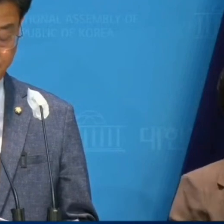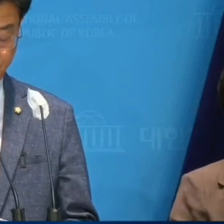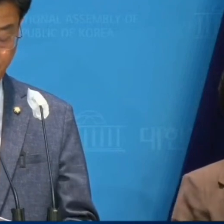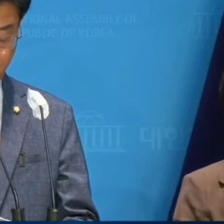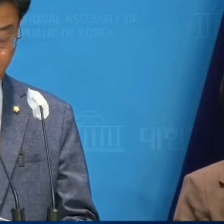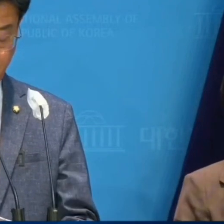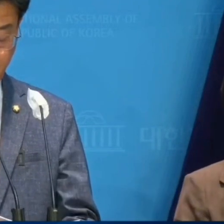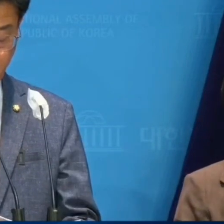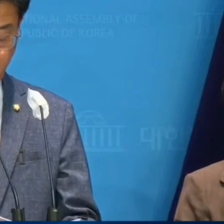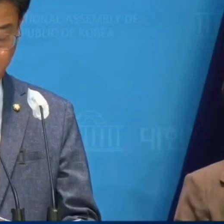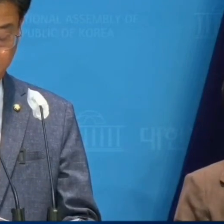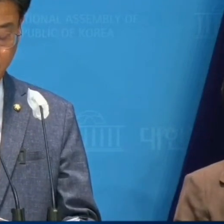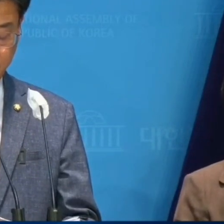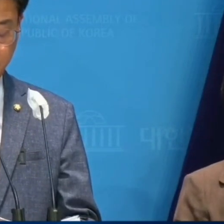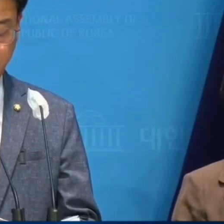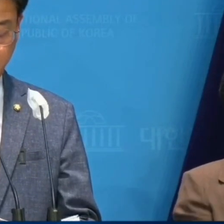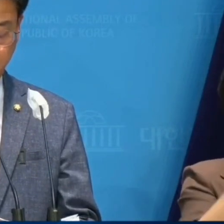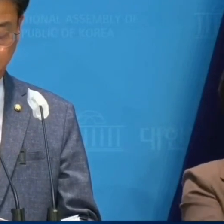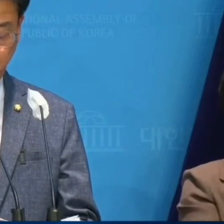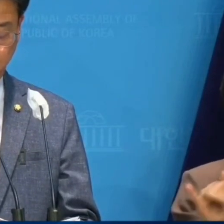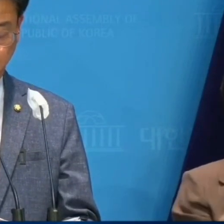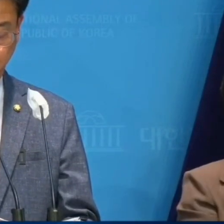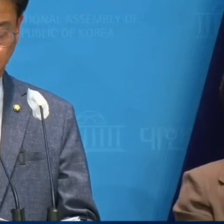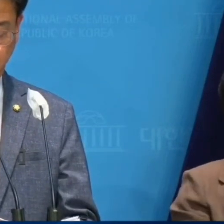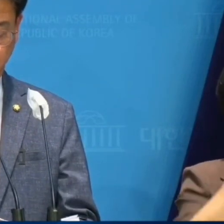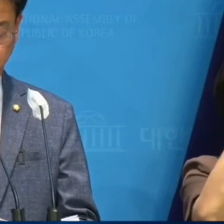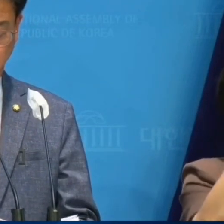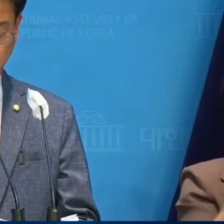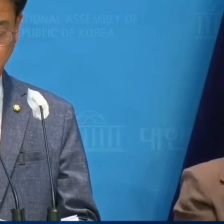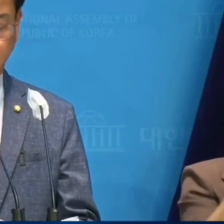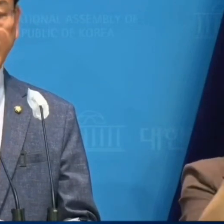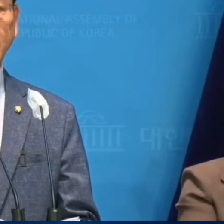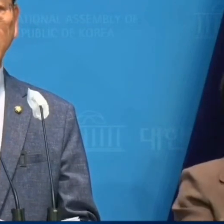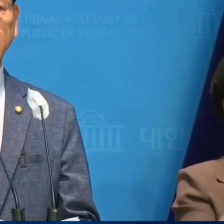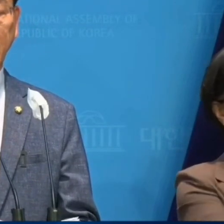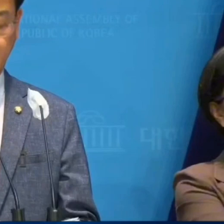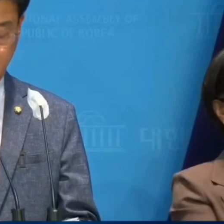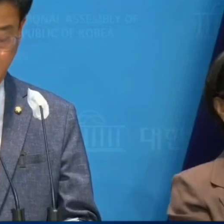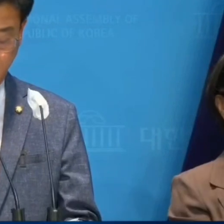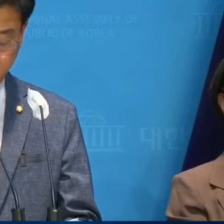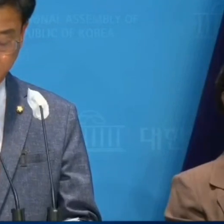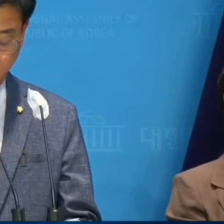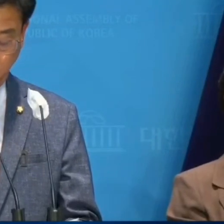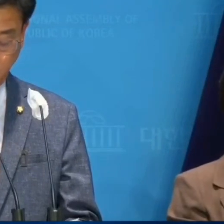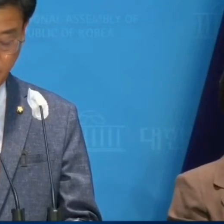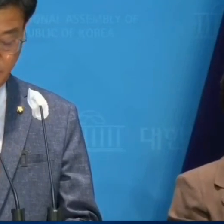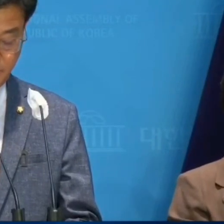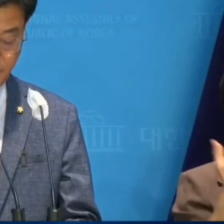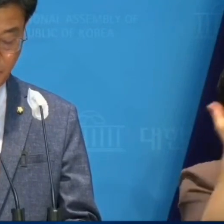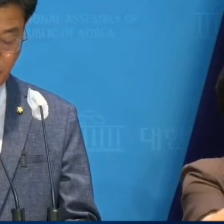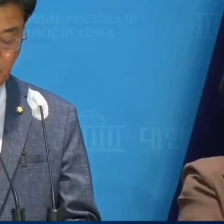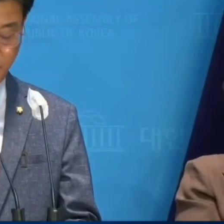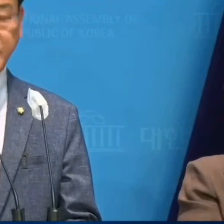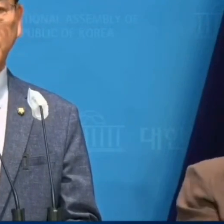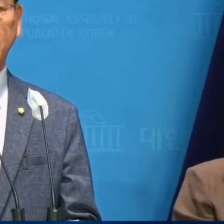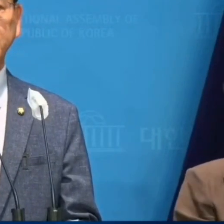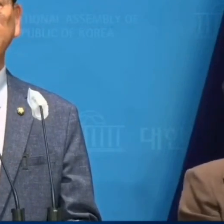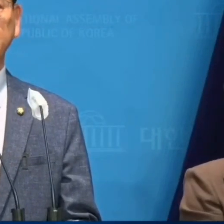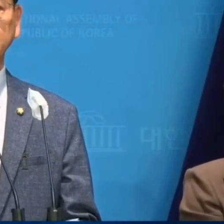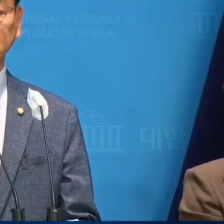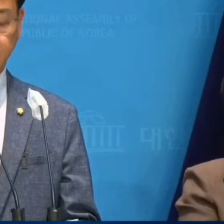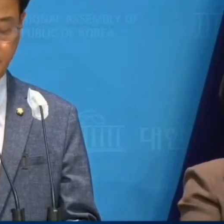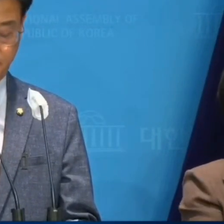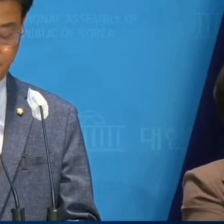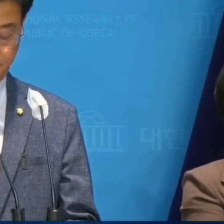일이었습니다. 검사는 음주운전 및 폭력을 행사하거나 성폭력을 일으켜도